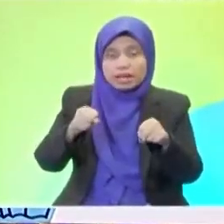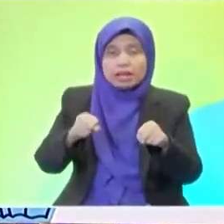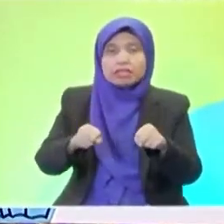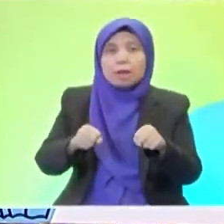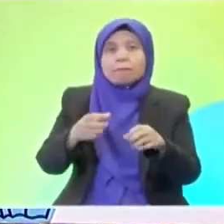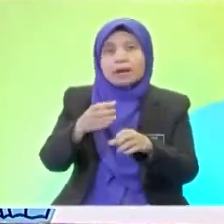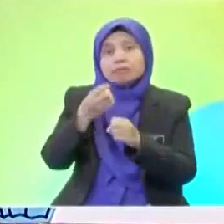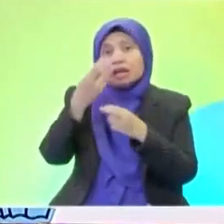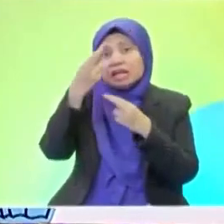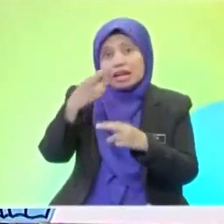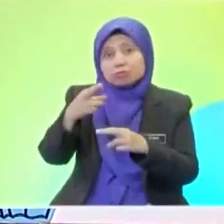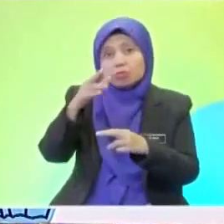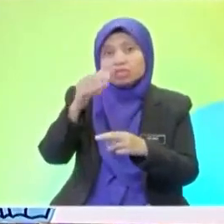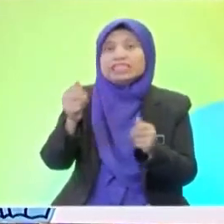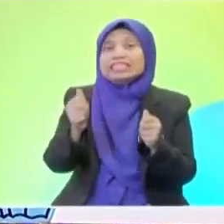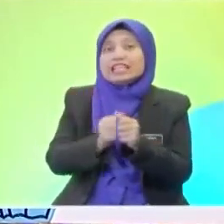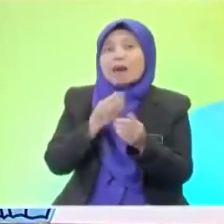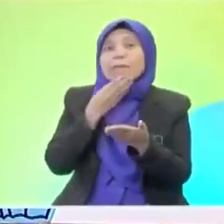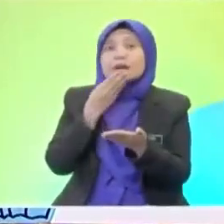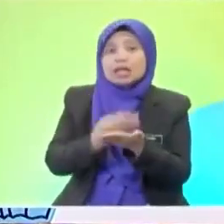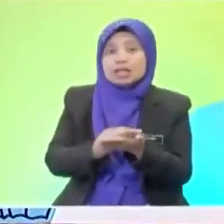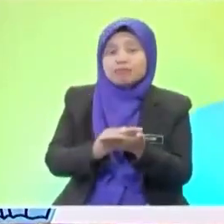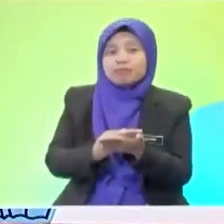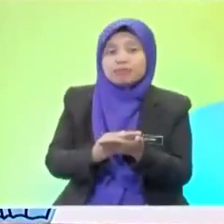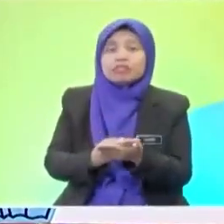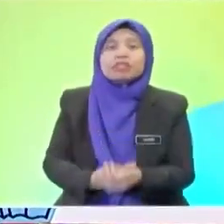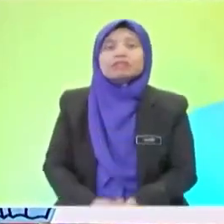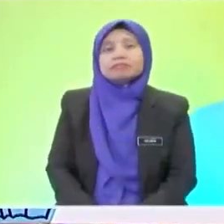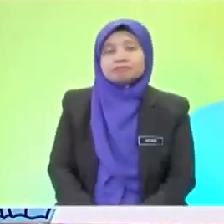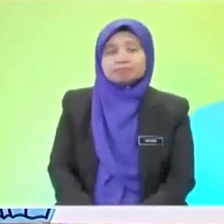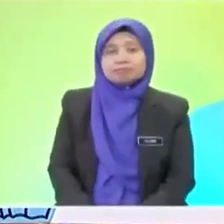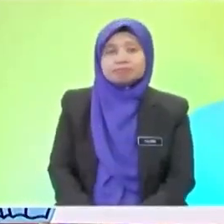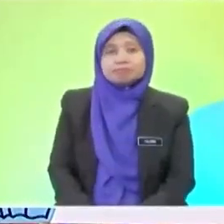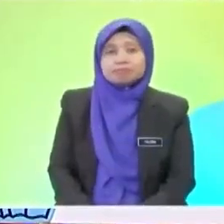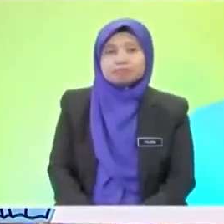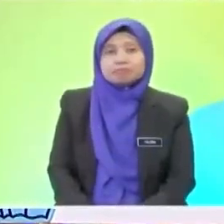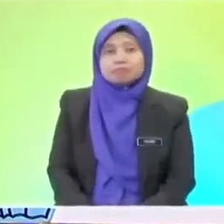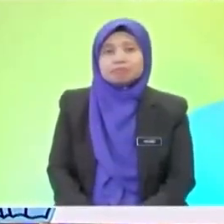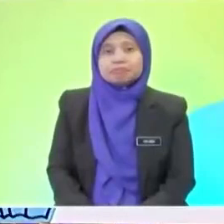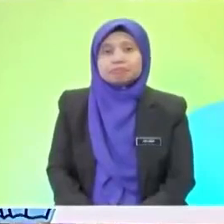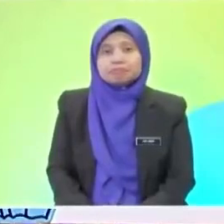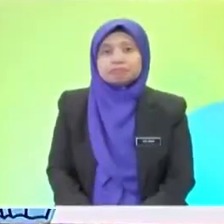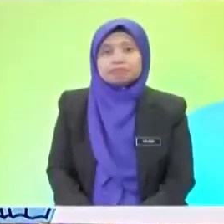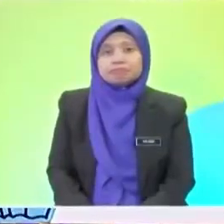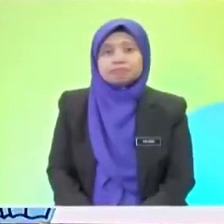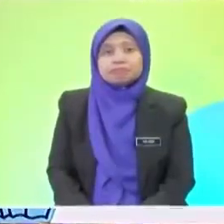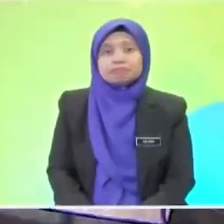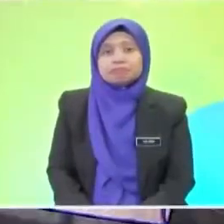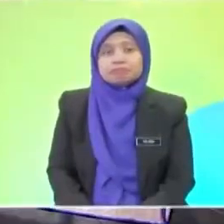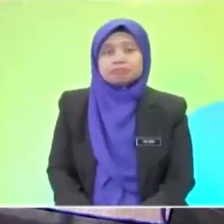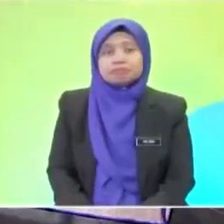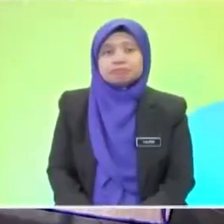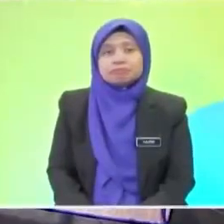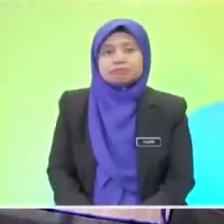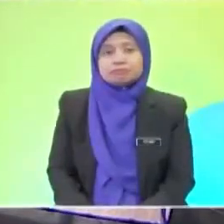apa yang maklumat yang diperoleh jadi enggak tahu lebih lanjut ke inilah tunggu sehingga kehujanan ini Oke Baik